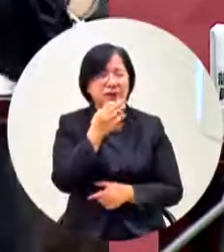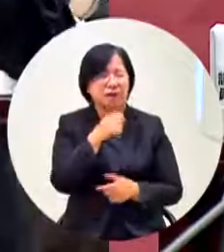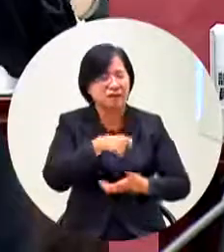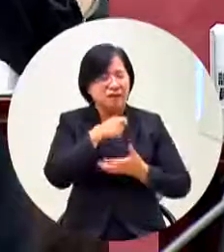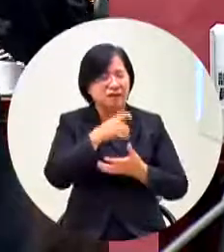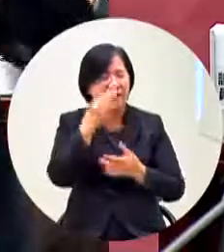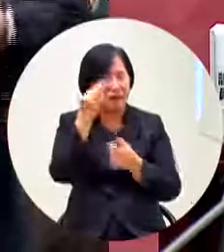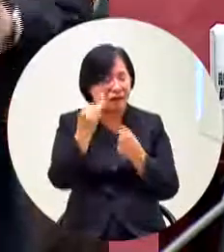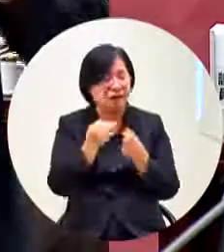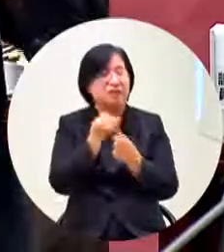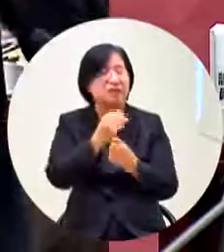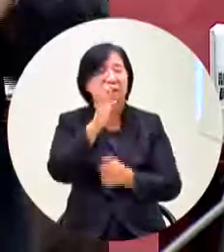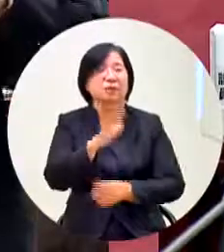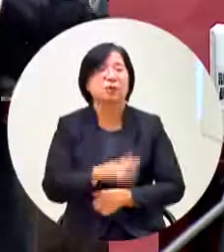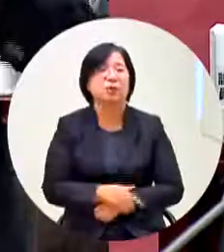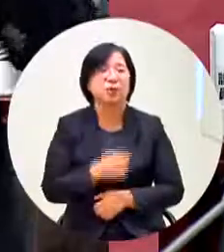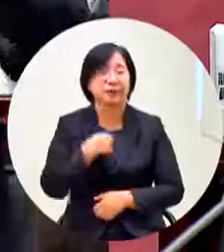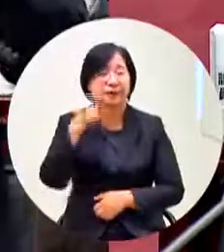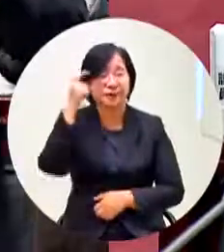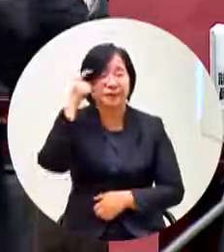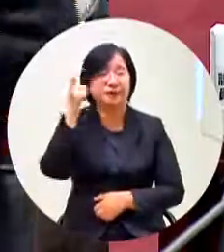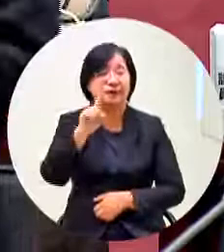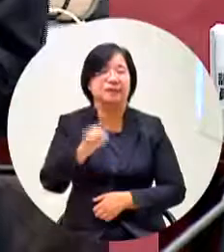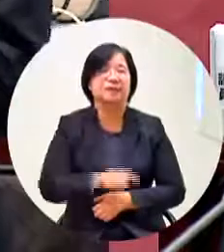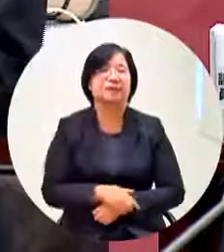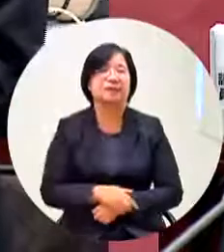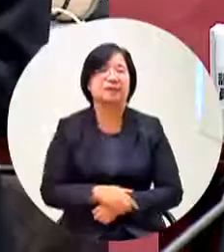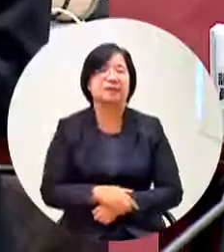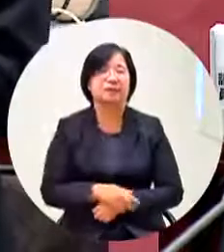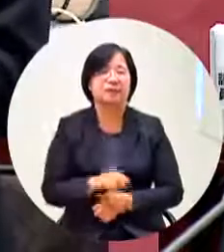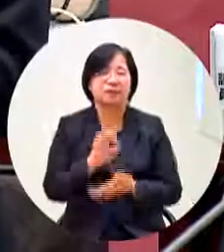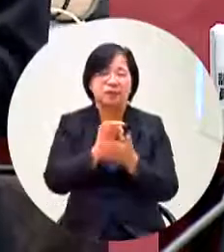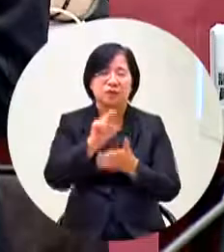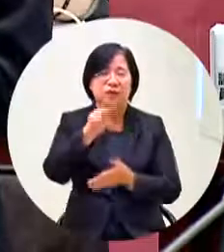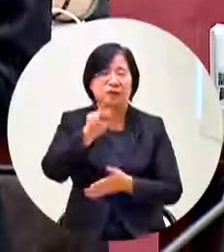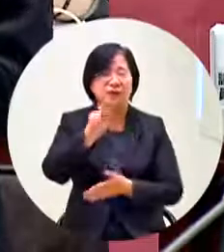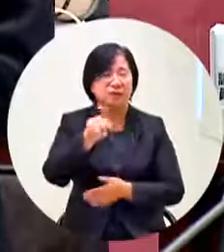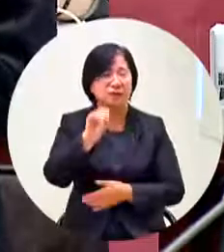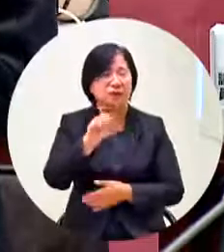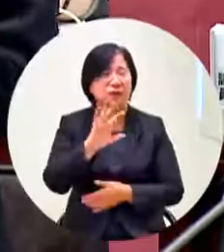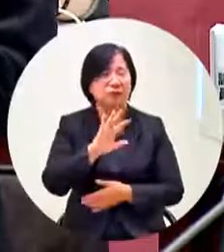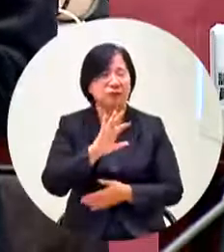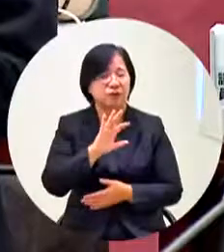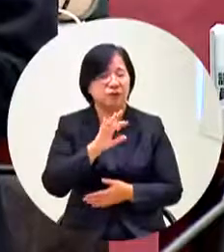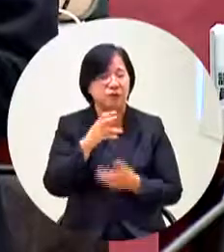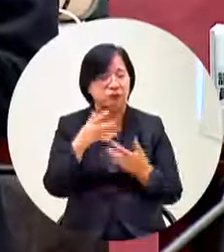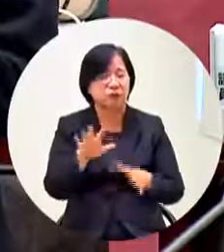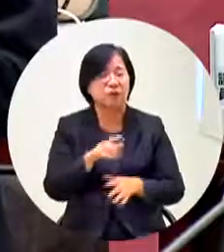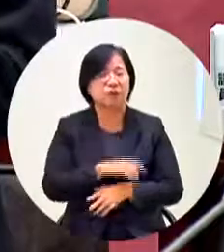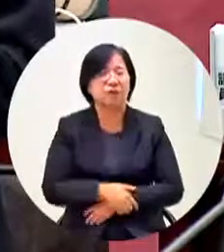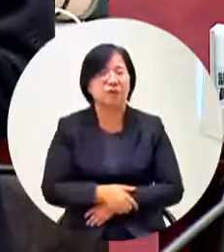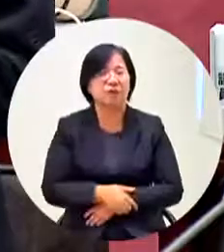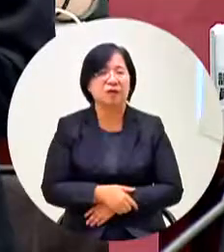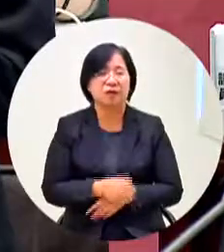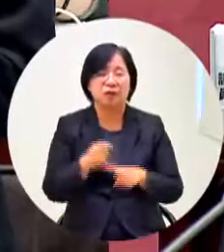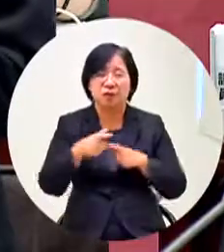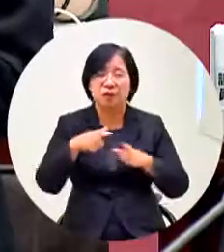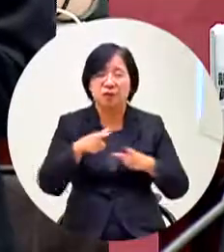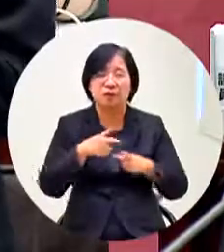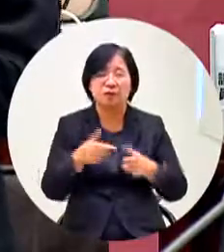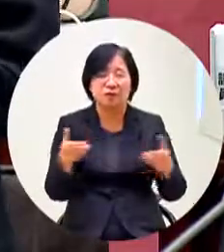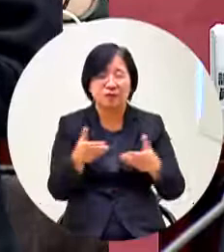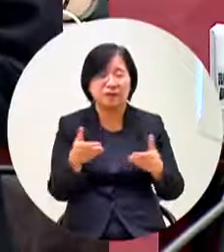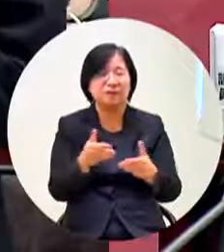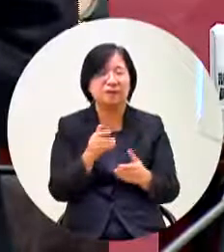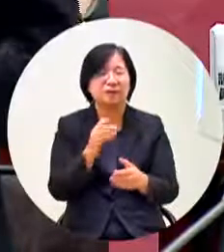也做了。 那我的意思是说， 也是2000多万的预算啊。 公园已经开辟了，但是呢，要维持它的设施的